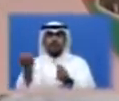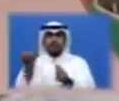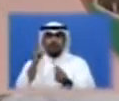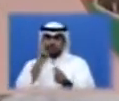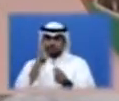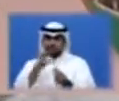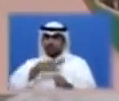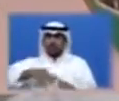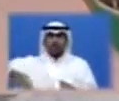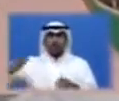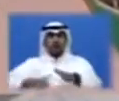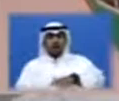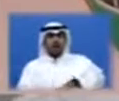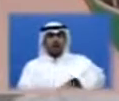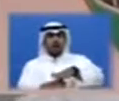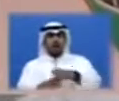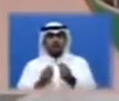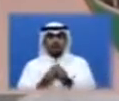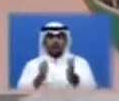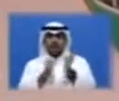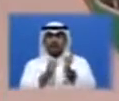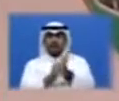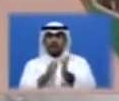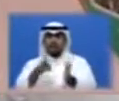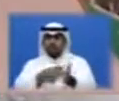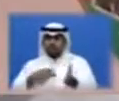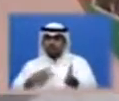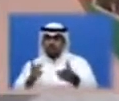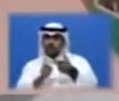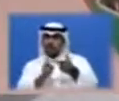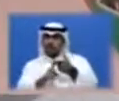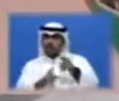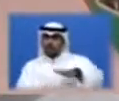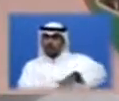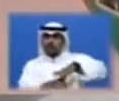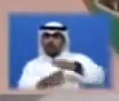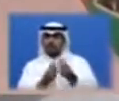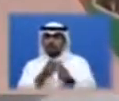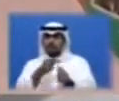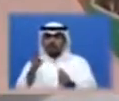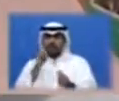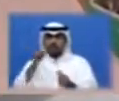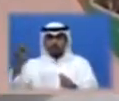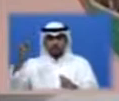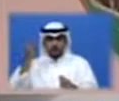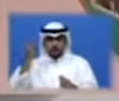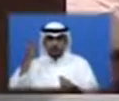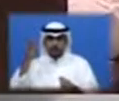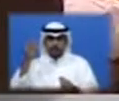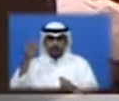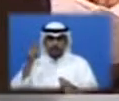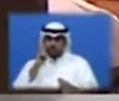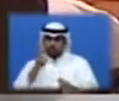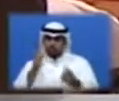وصانعي السياسات فيما يتعلق بالإسكان من خلال توفير معلومات دقيقة وموثقة وبشكل رسمي من الدول